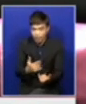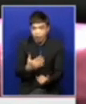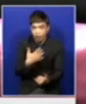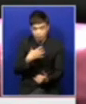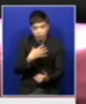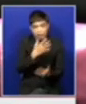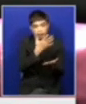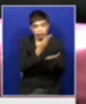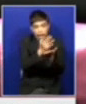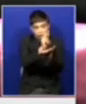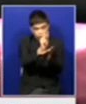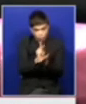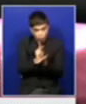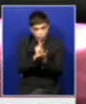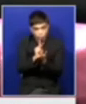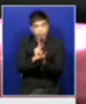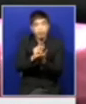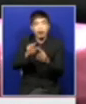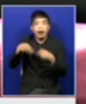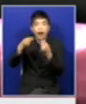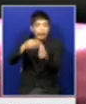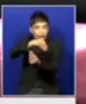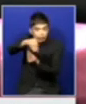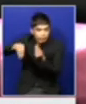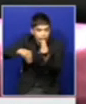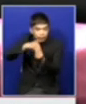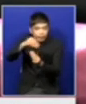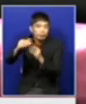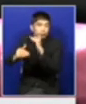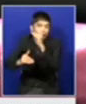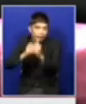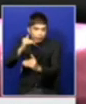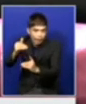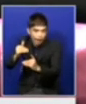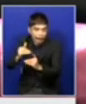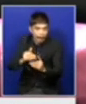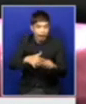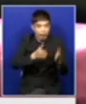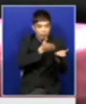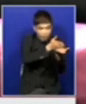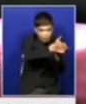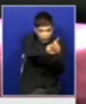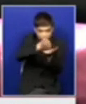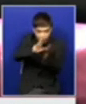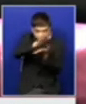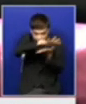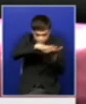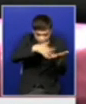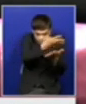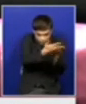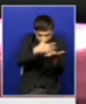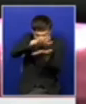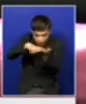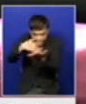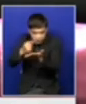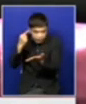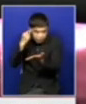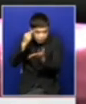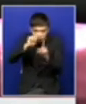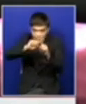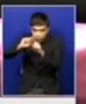เพื่อฟื้นเศรษฐกิจและ New Normalหน่วยงานทั้งหลายก็ทำแผนงานกันยกใหญ่เพื่อจะใช้เงินกู้ให้เต็มยอดเรา